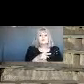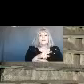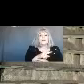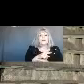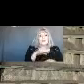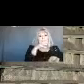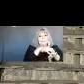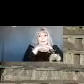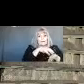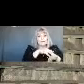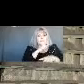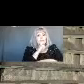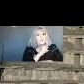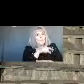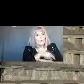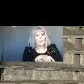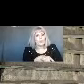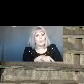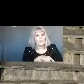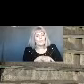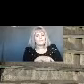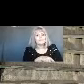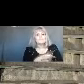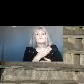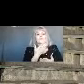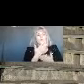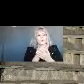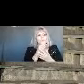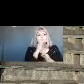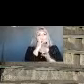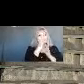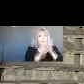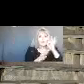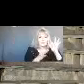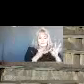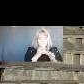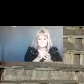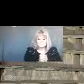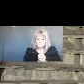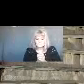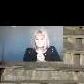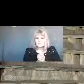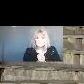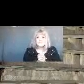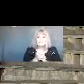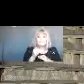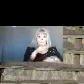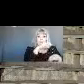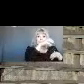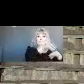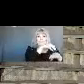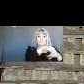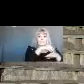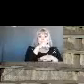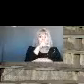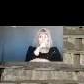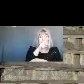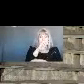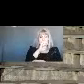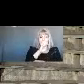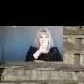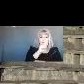boodskap gaan. Kom ek verduidelik wat ek dink. As Petrus